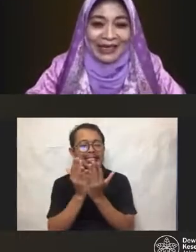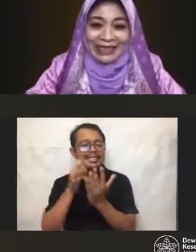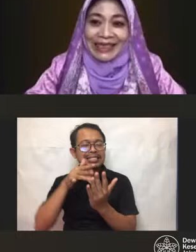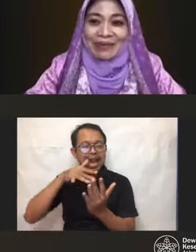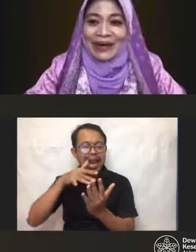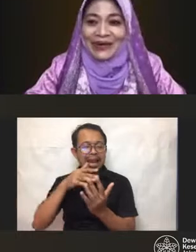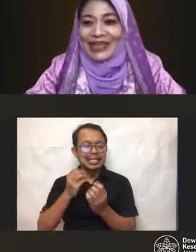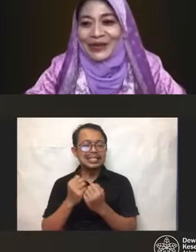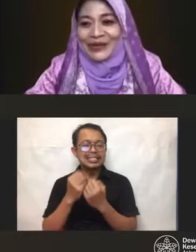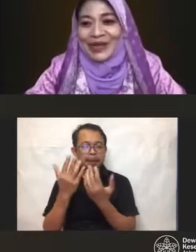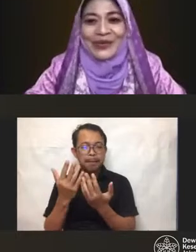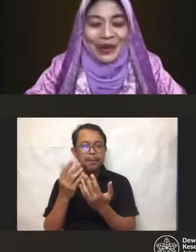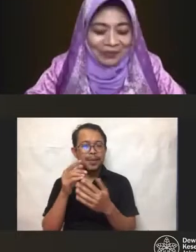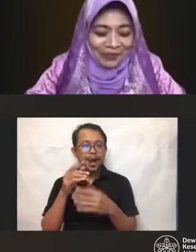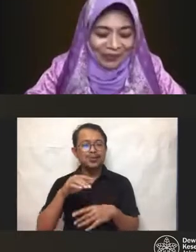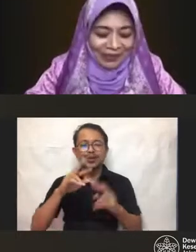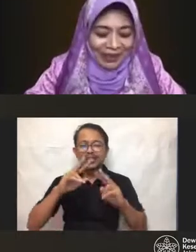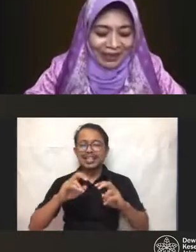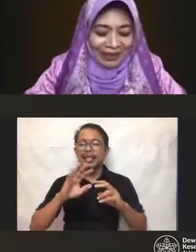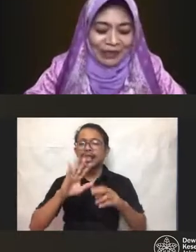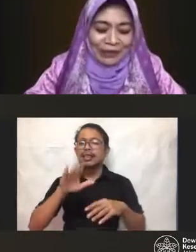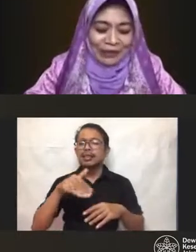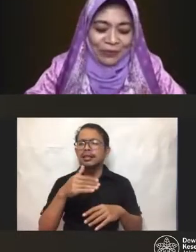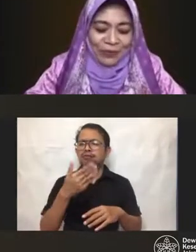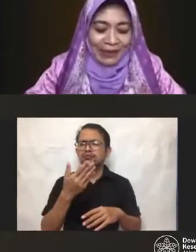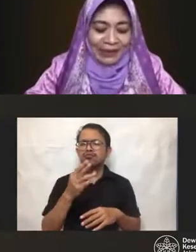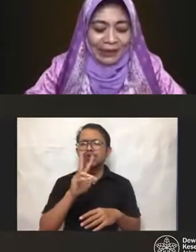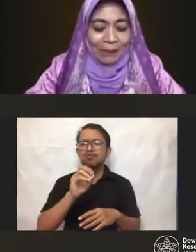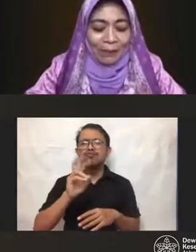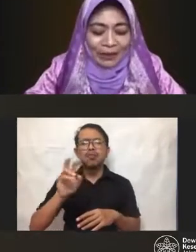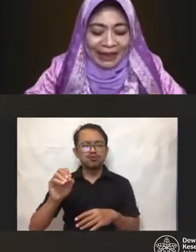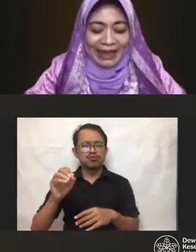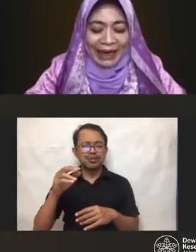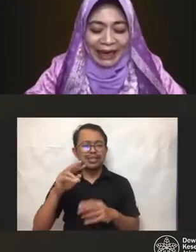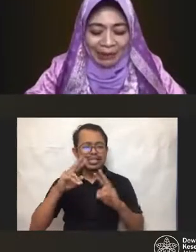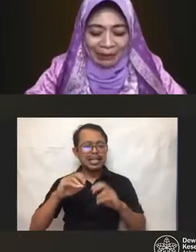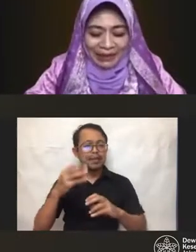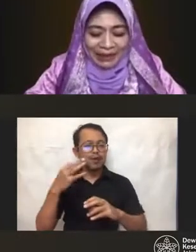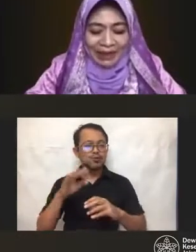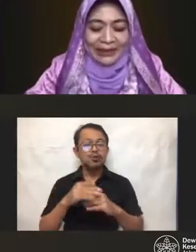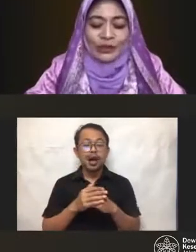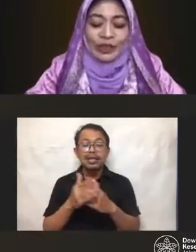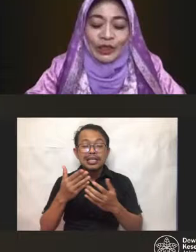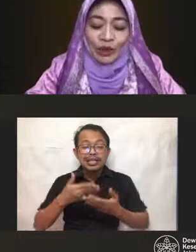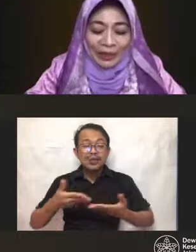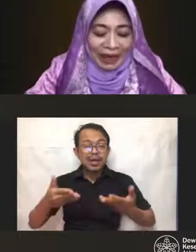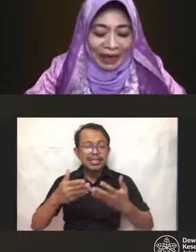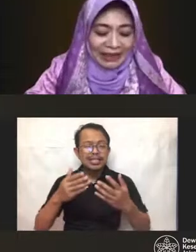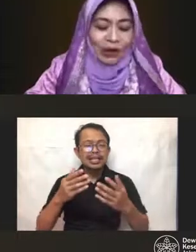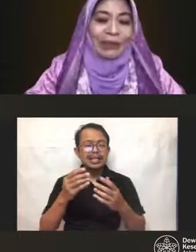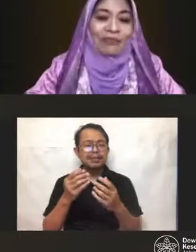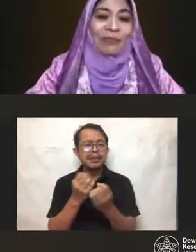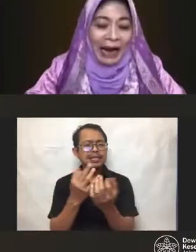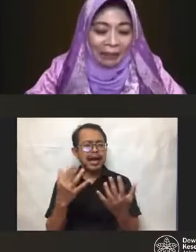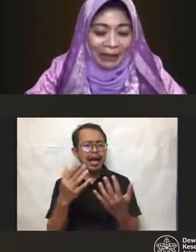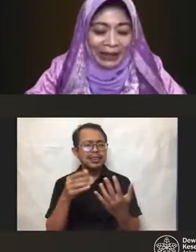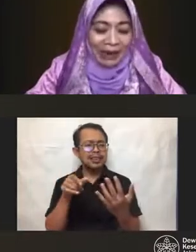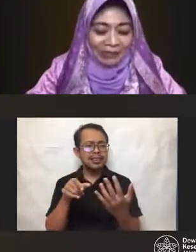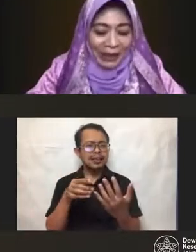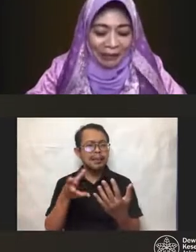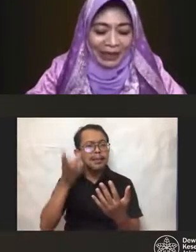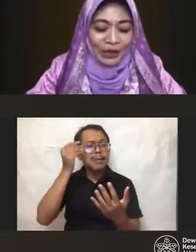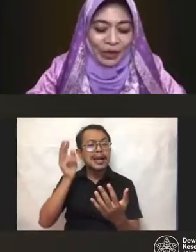ini riset terbaru ya tahun 2020, itu menyimpulkan potret keagamaan masyarakat itu didominasi oleh